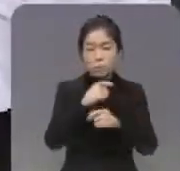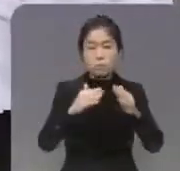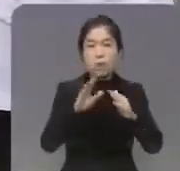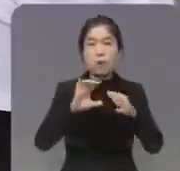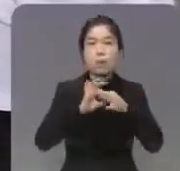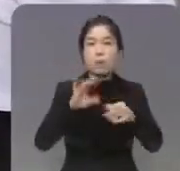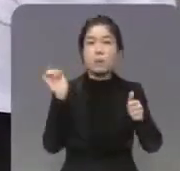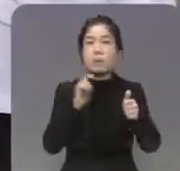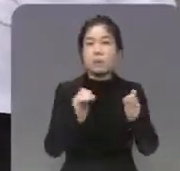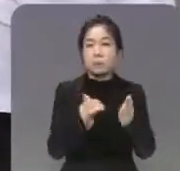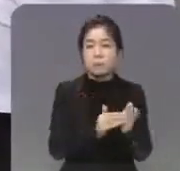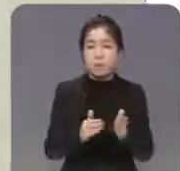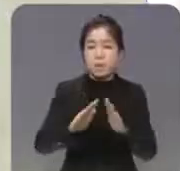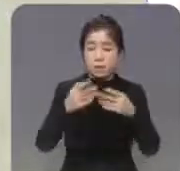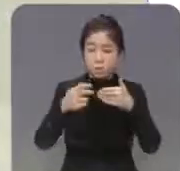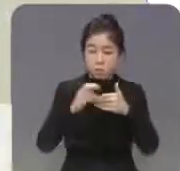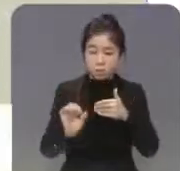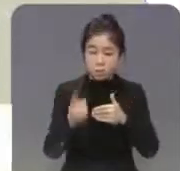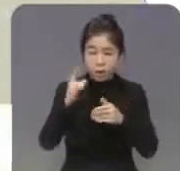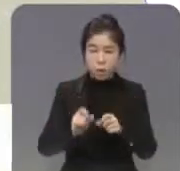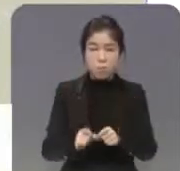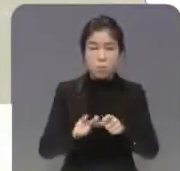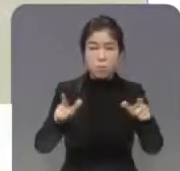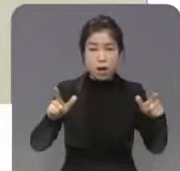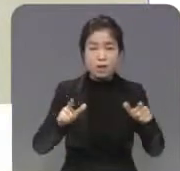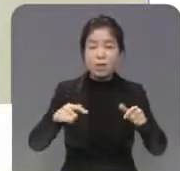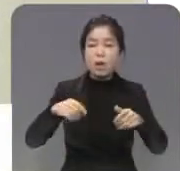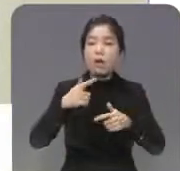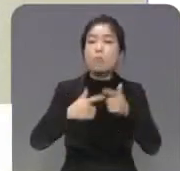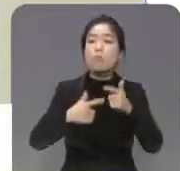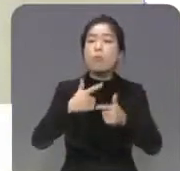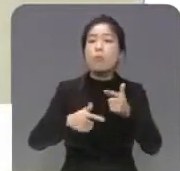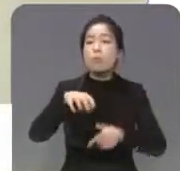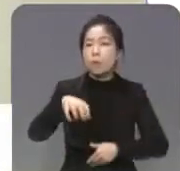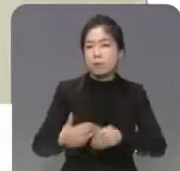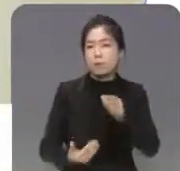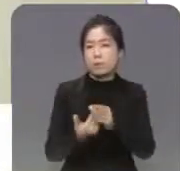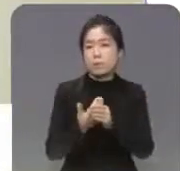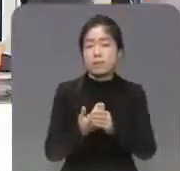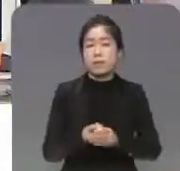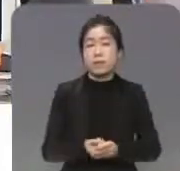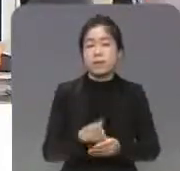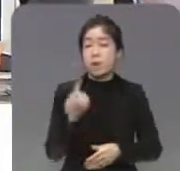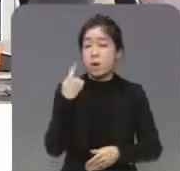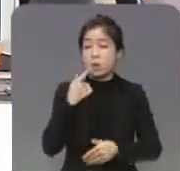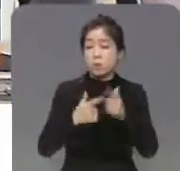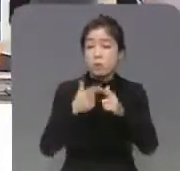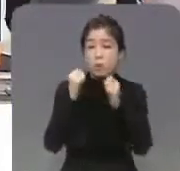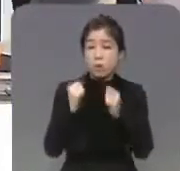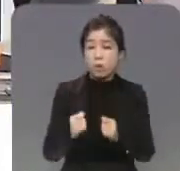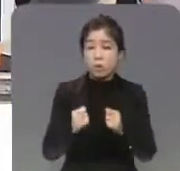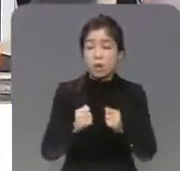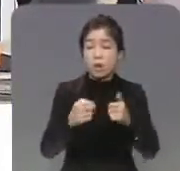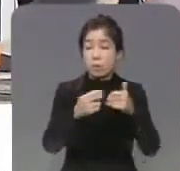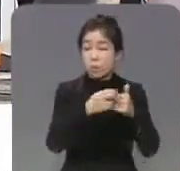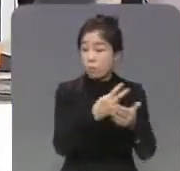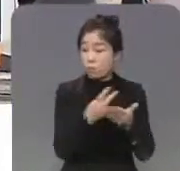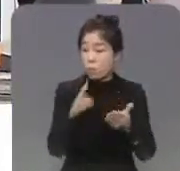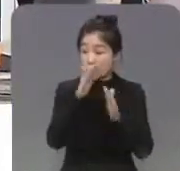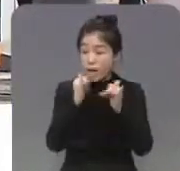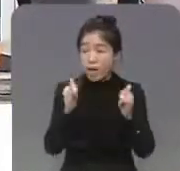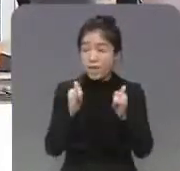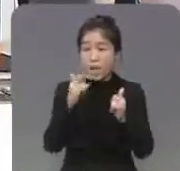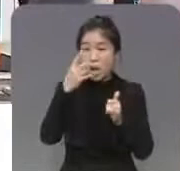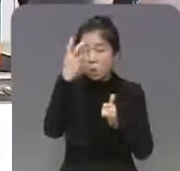확진자입니다. 전남대병원과 확산세는 광주를 벗어나 목포에서도 발생하고 있는데요. 어제 목포 거주 전남대병원 퇴원 환자와